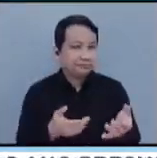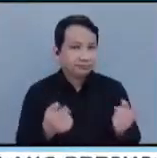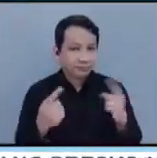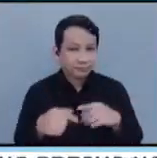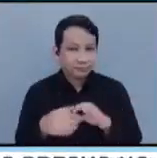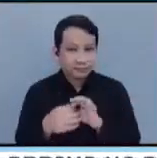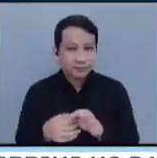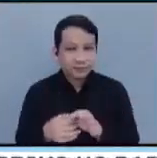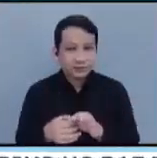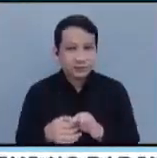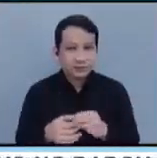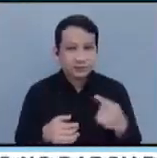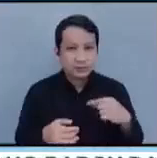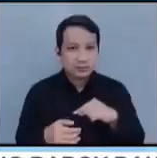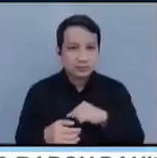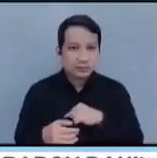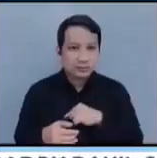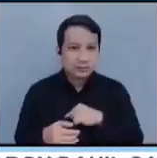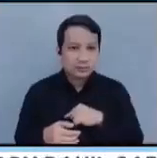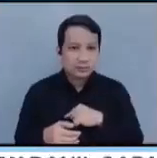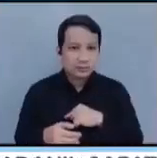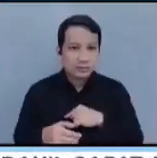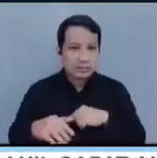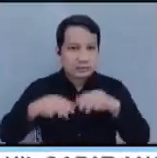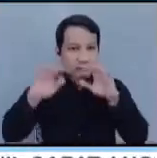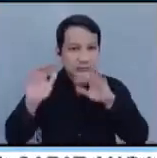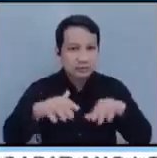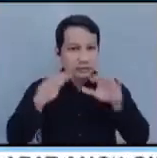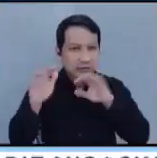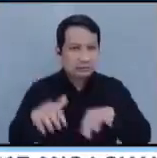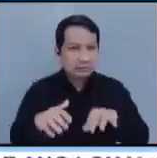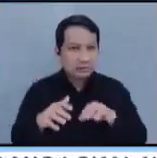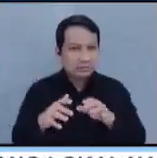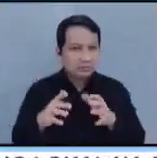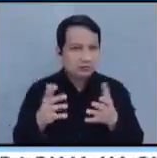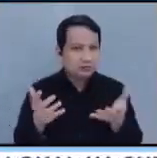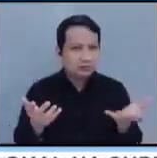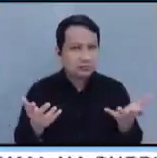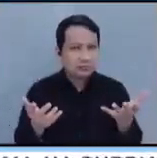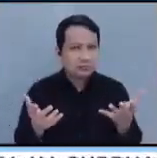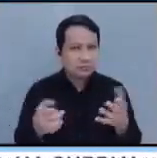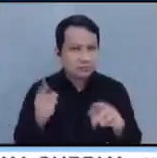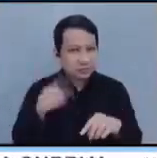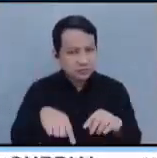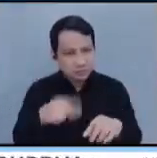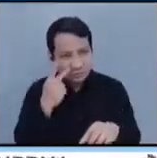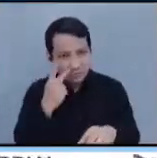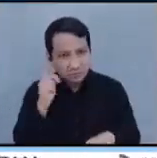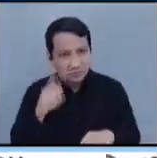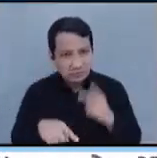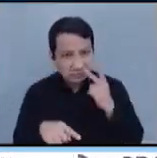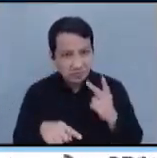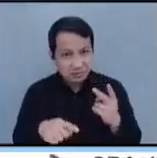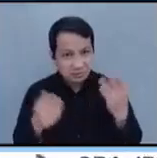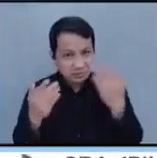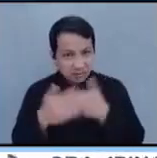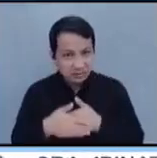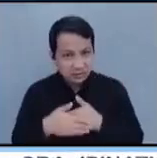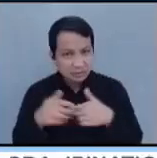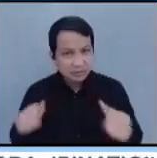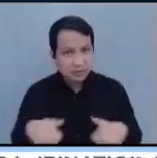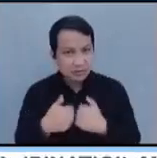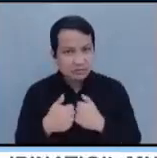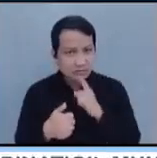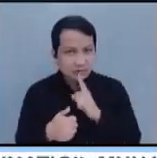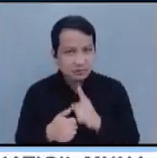conditions malakas bang ulan visibility zero madilim na for so accidents do happen